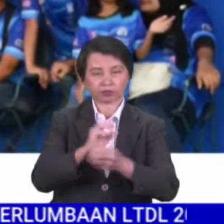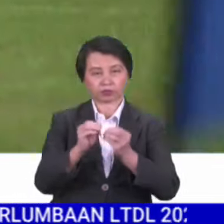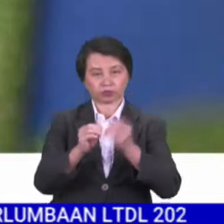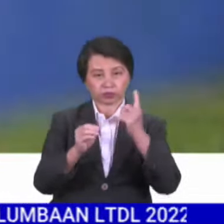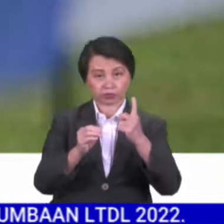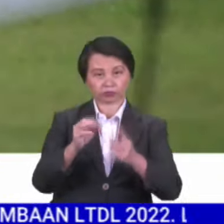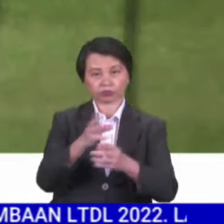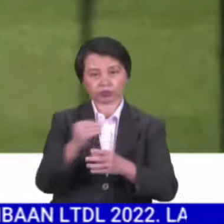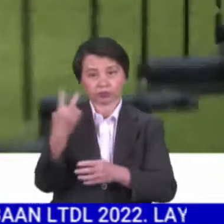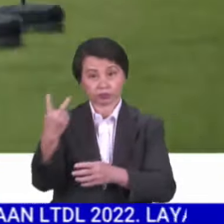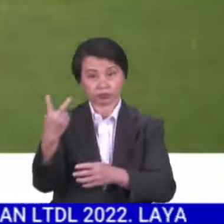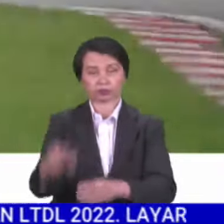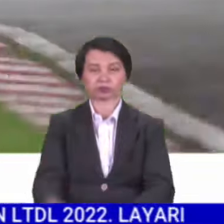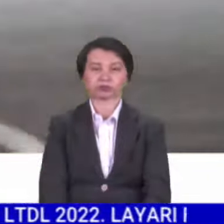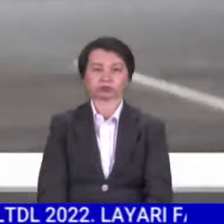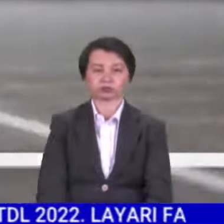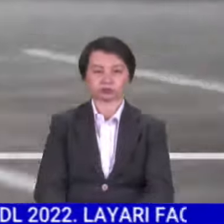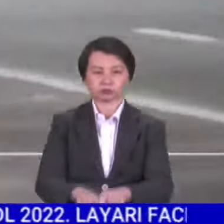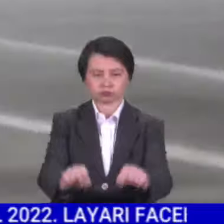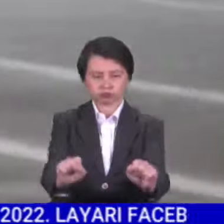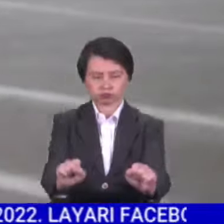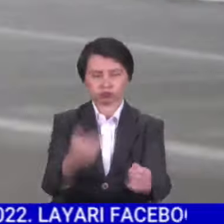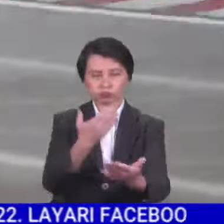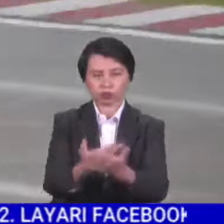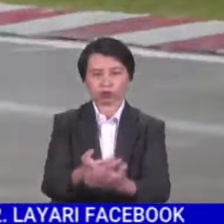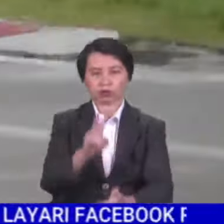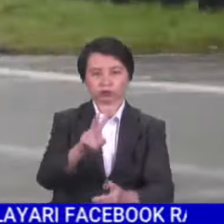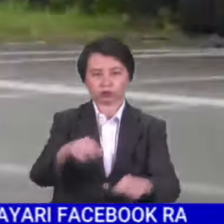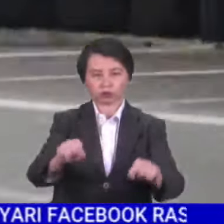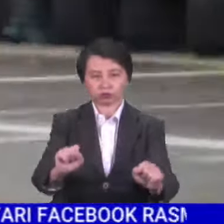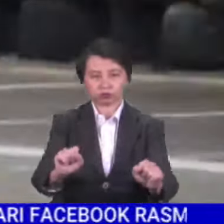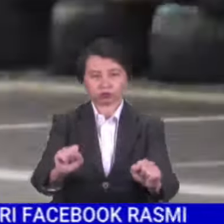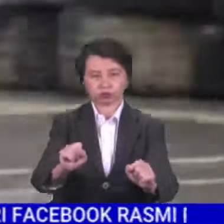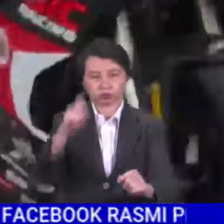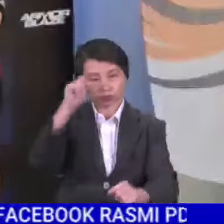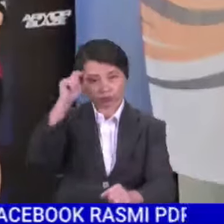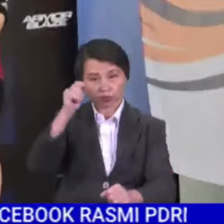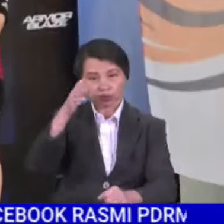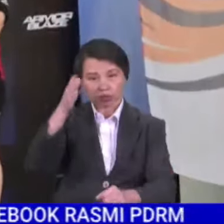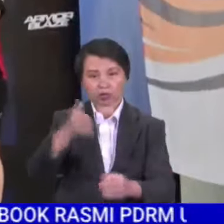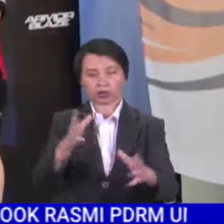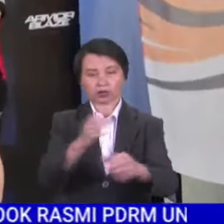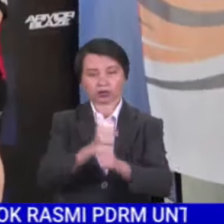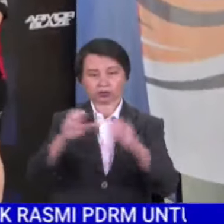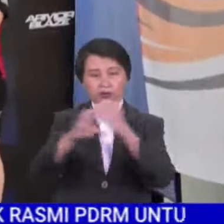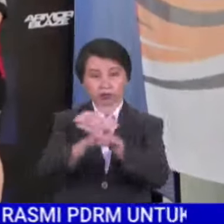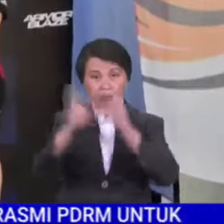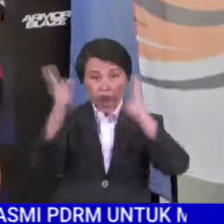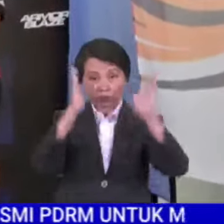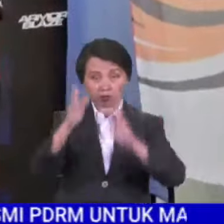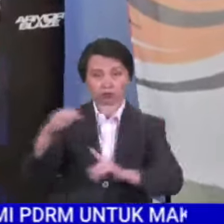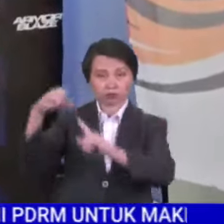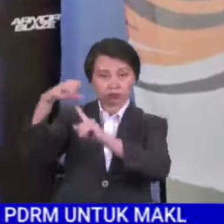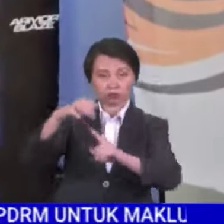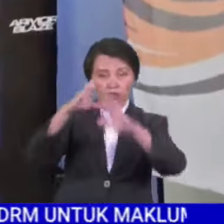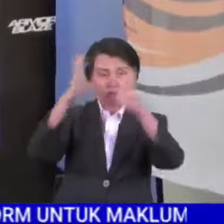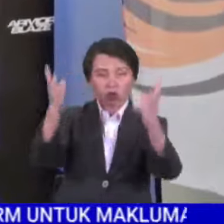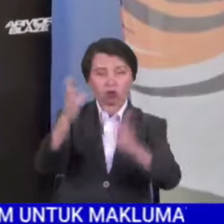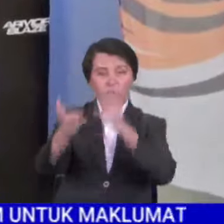2. Selaku pelumba terbaik, dua pelumba kelahiran Terengganu ini akan membawa cabaran Malaysia di kejohanan